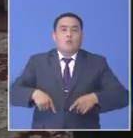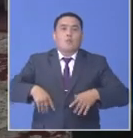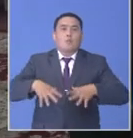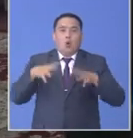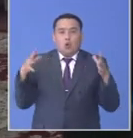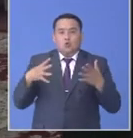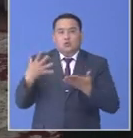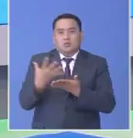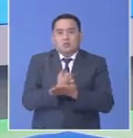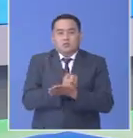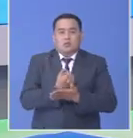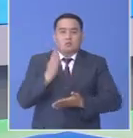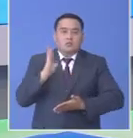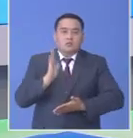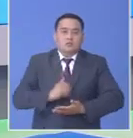более плодотворной.